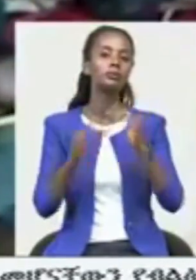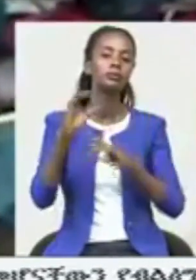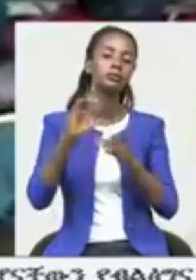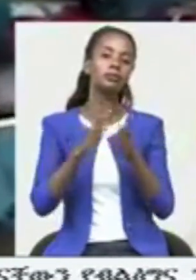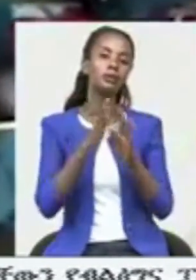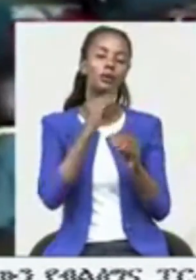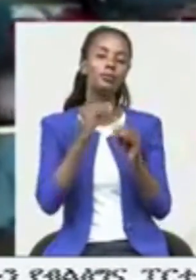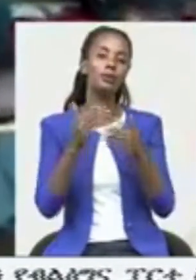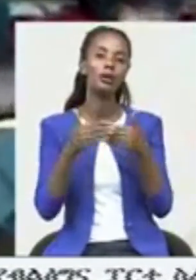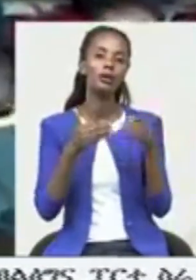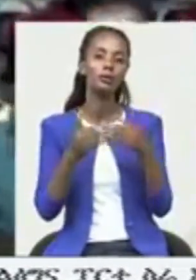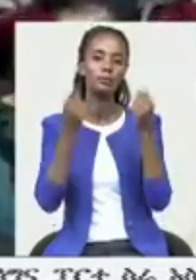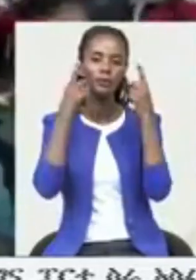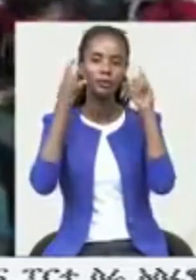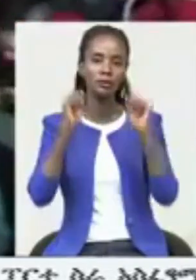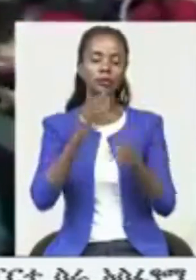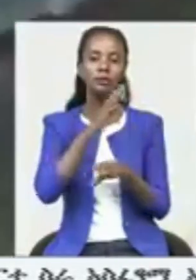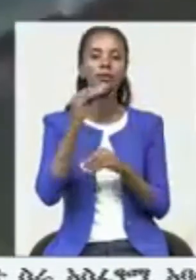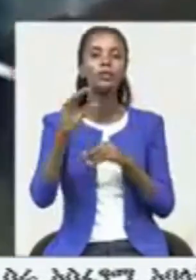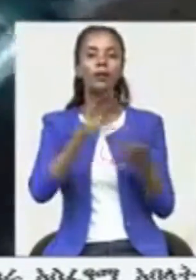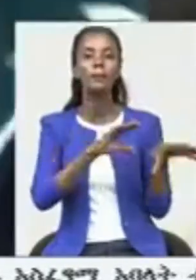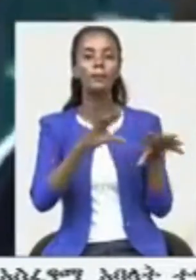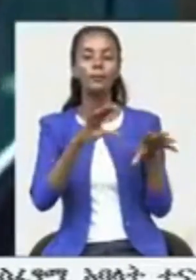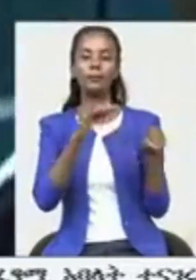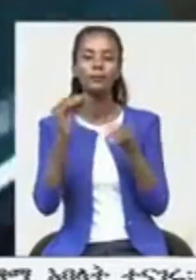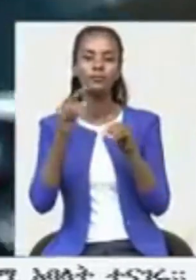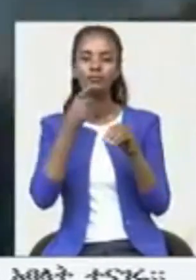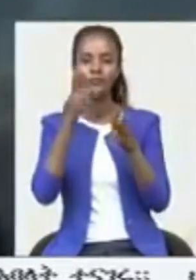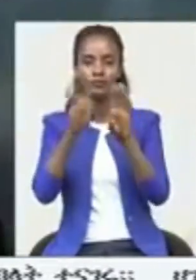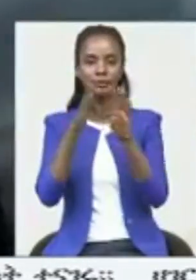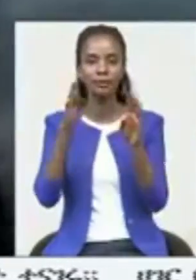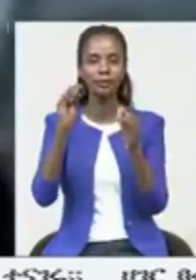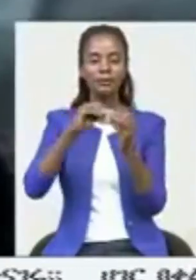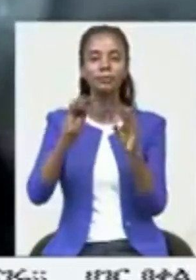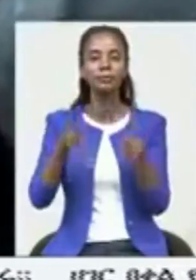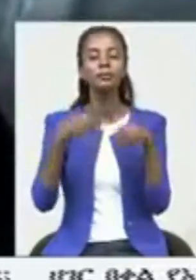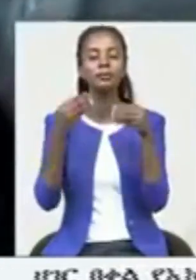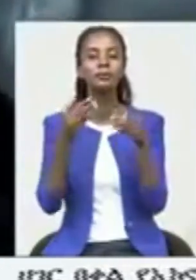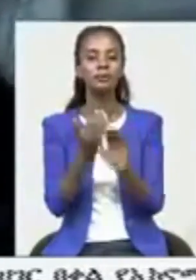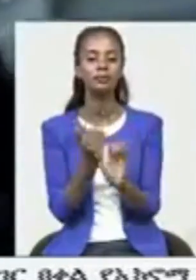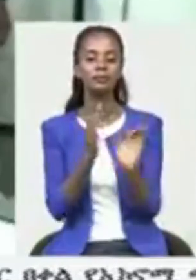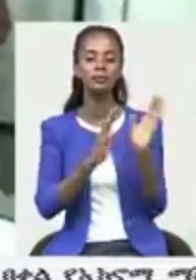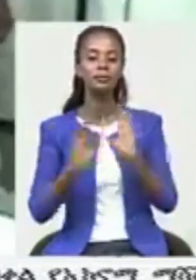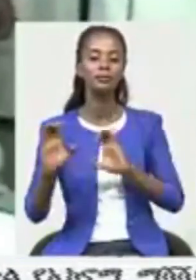በቀላሉ ለመረዳት የሚያስችልና ለተማሪዎቹ በአፍ መፍቻ ቋንቋቸው ጭምር ለመስጠት ቅድመ ዝግጅት